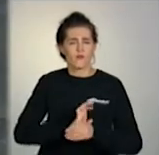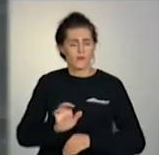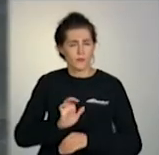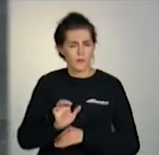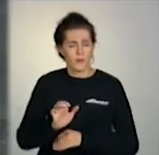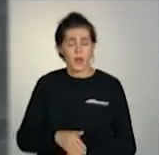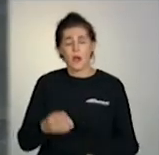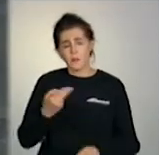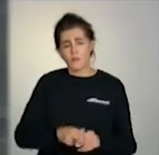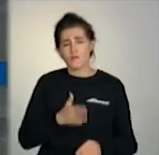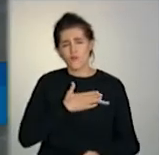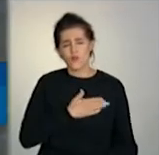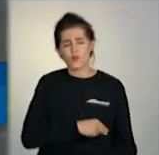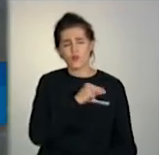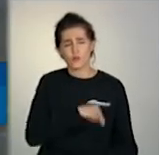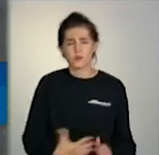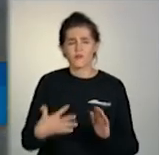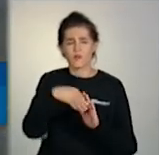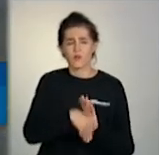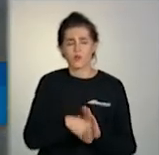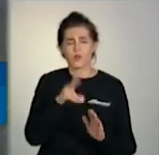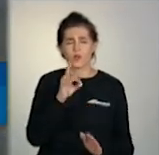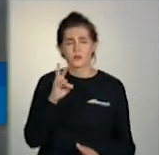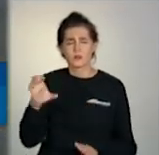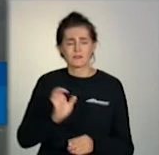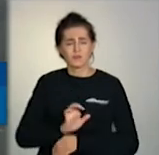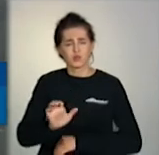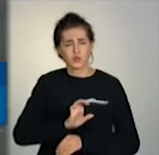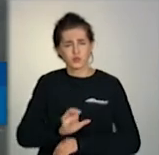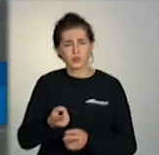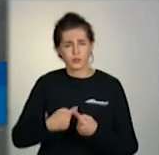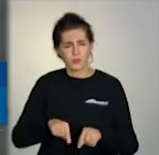в производстві коксової продукції,